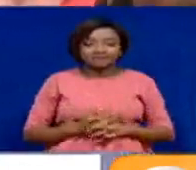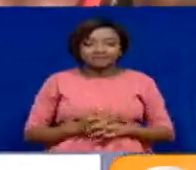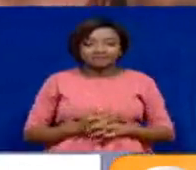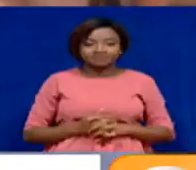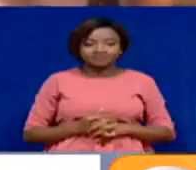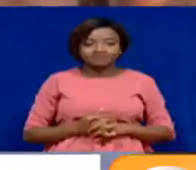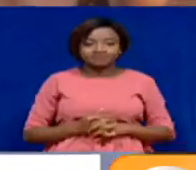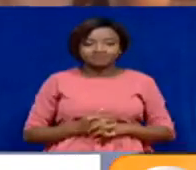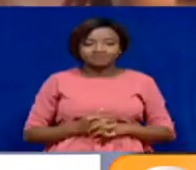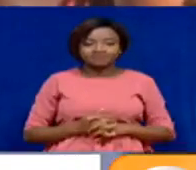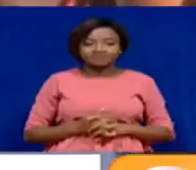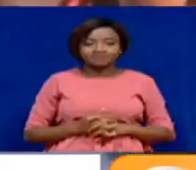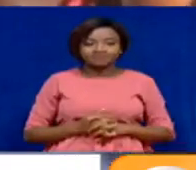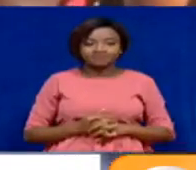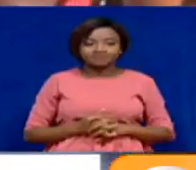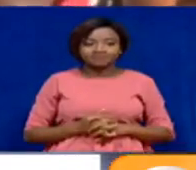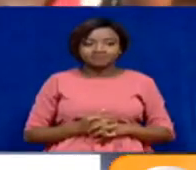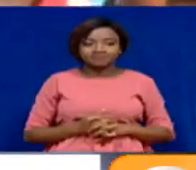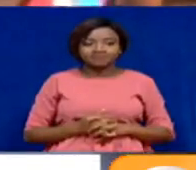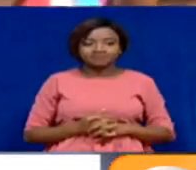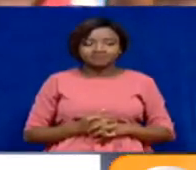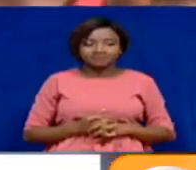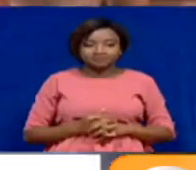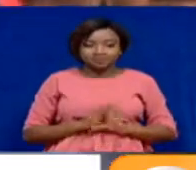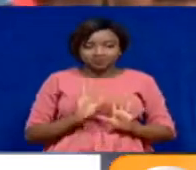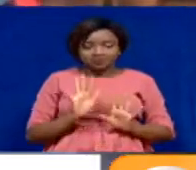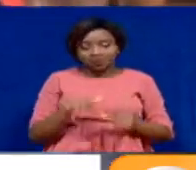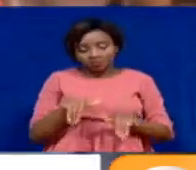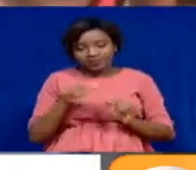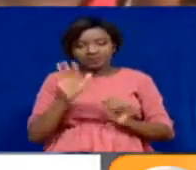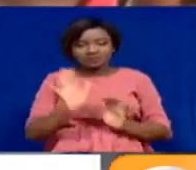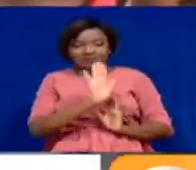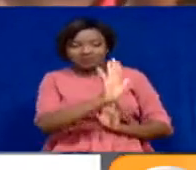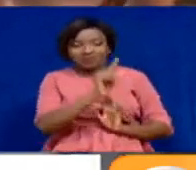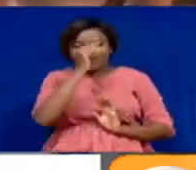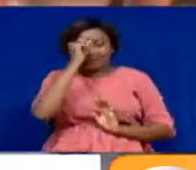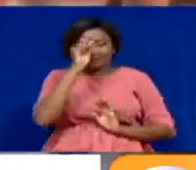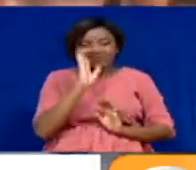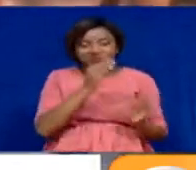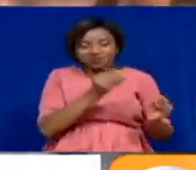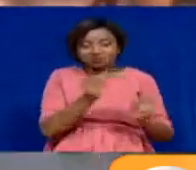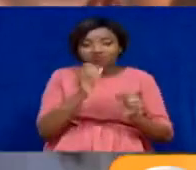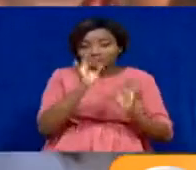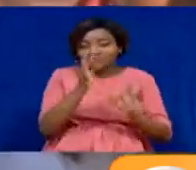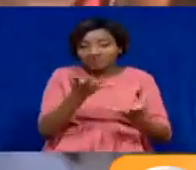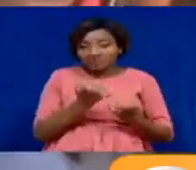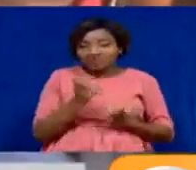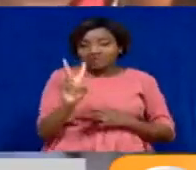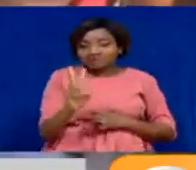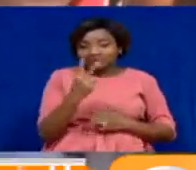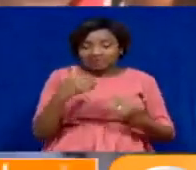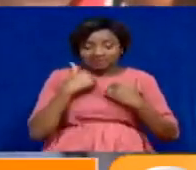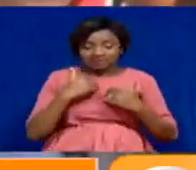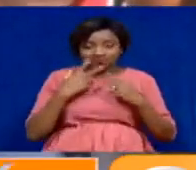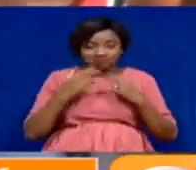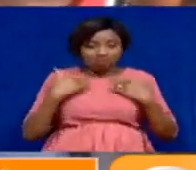That one will leave for the government. If anything that a second autopsy is being required, we are free, we